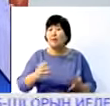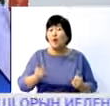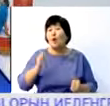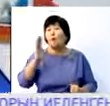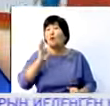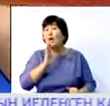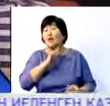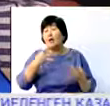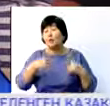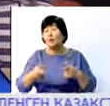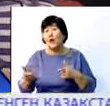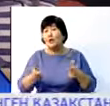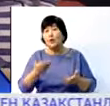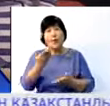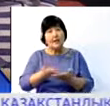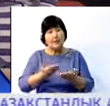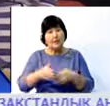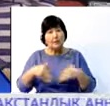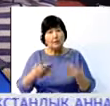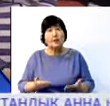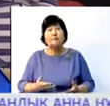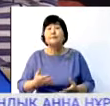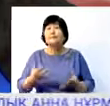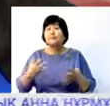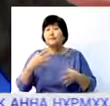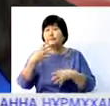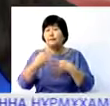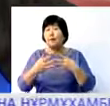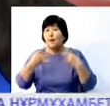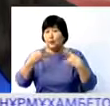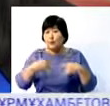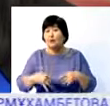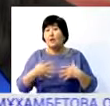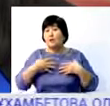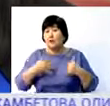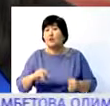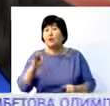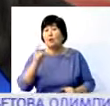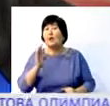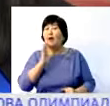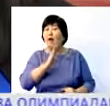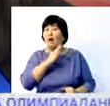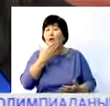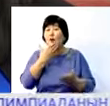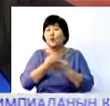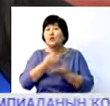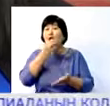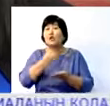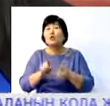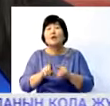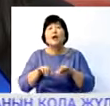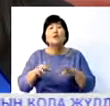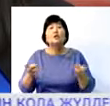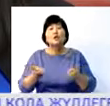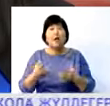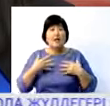аналарды босануға дайындау үшін кеңестер берілді. Дүниеге денсау ұрпақ әкелу үшін ана өзі жауапты ретінде не істеу керек? Денсау